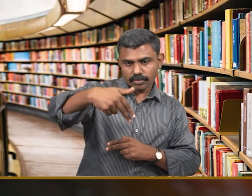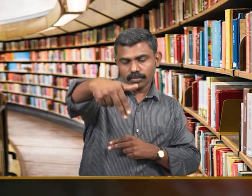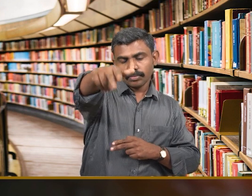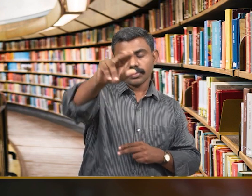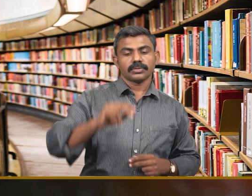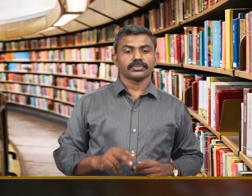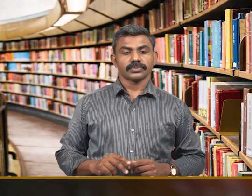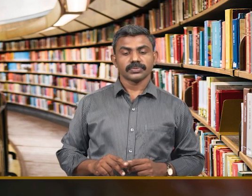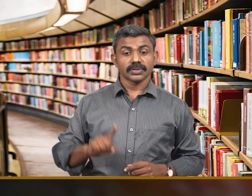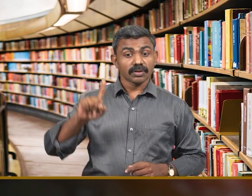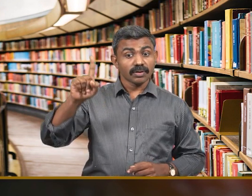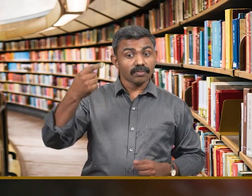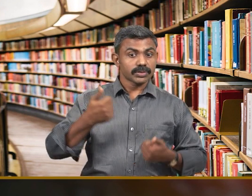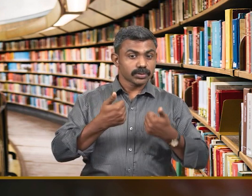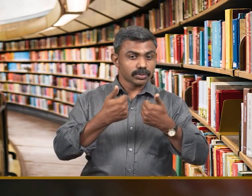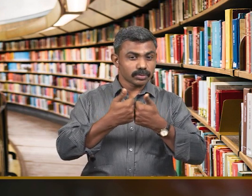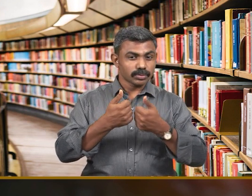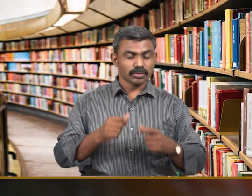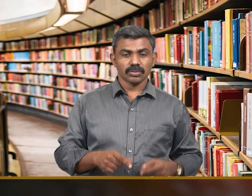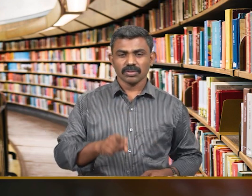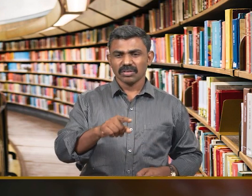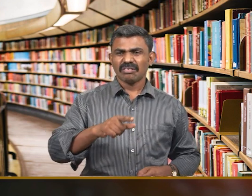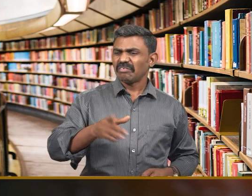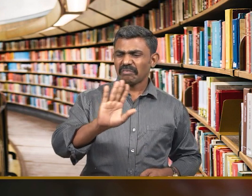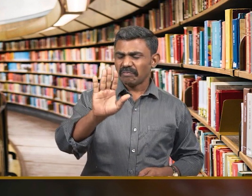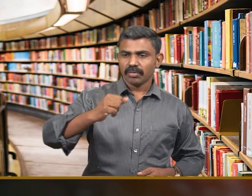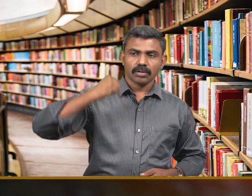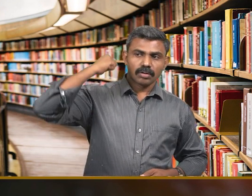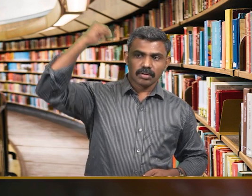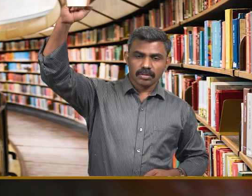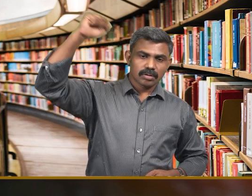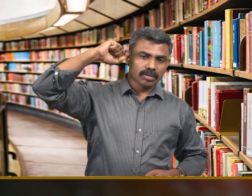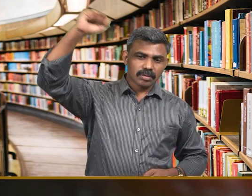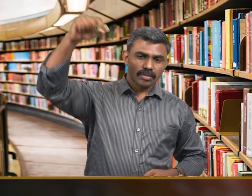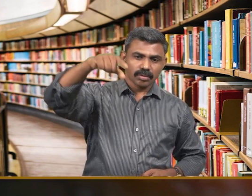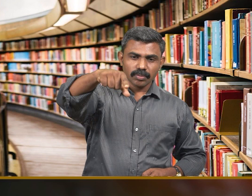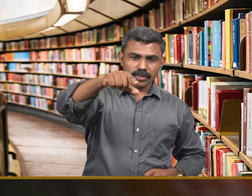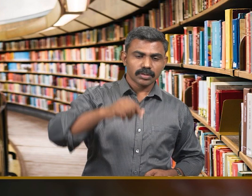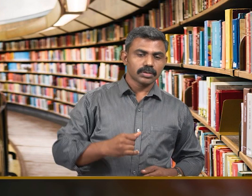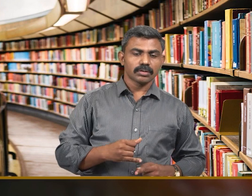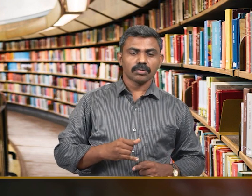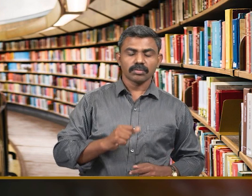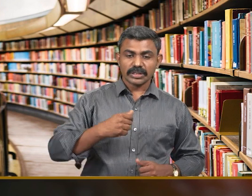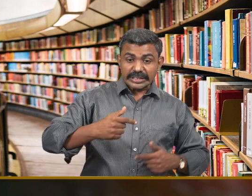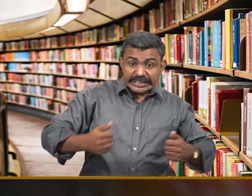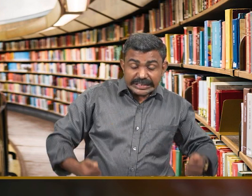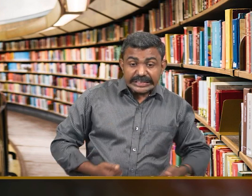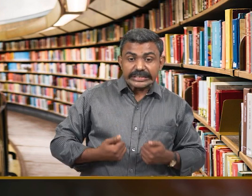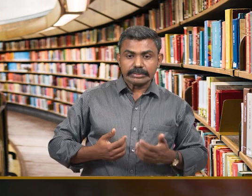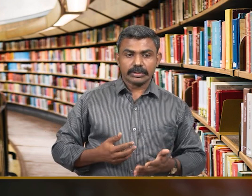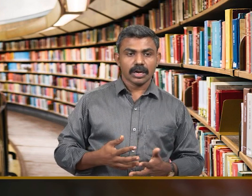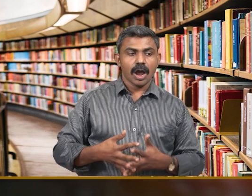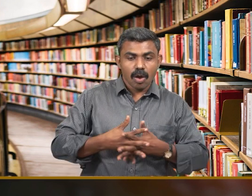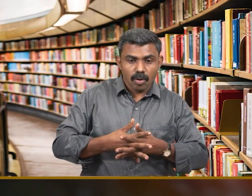முதல் உலகப் போரில் இத்தாலி கலந்து கொள்வதற்கு எதிர்ப்பு தெரிவித்த சோசியலிஸ்ட்டுகளிடம் பிரிந்து செல்வதற்கு இவர் தான் என்ன பண்ணார், அவர் தீவிர ஆதரவித்தார்.